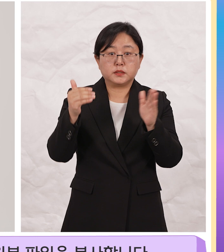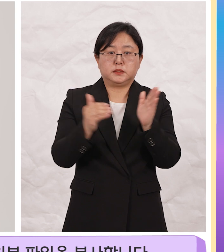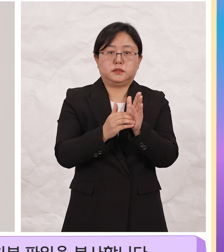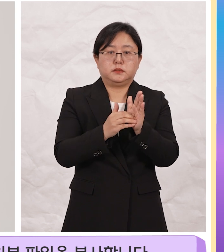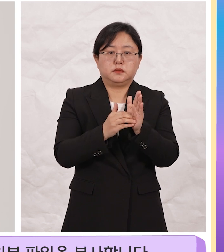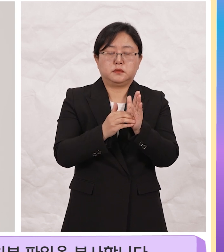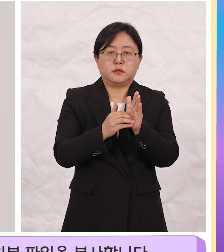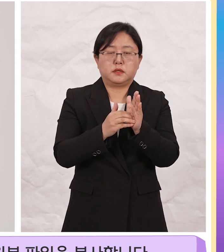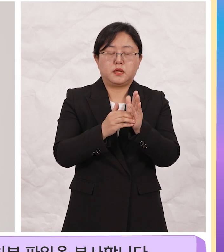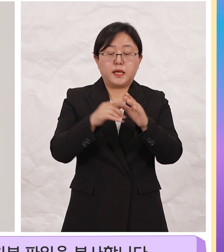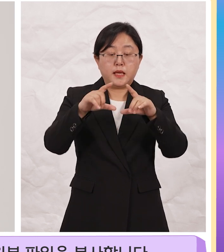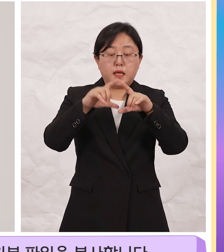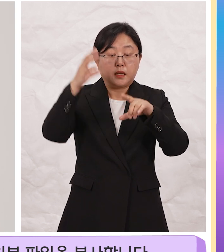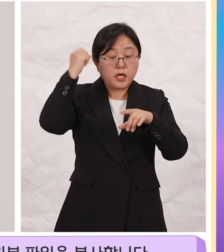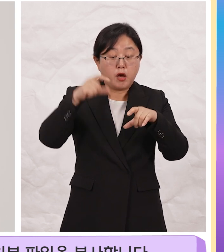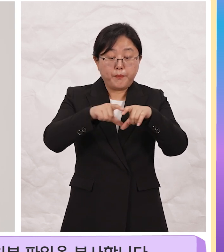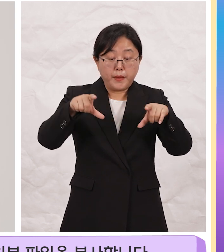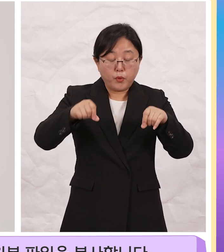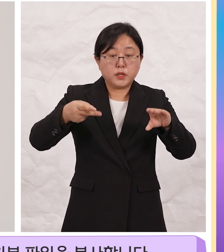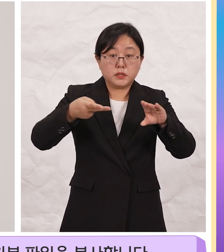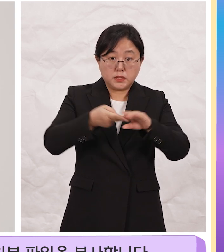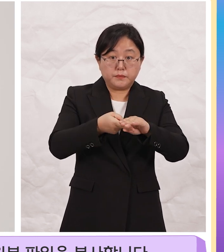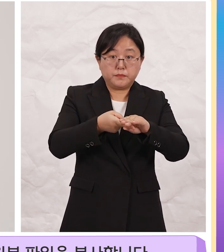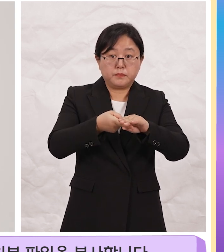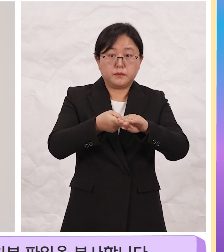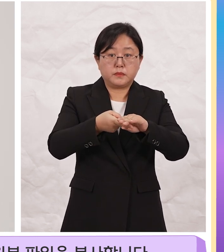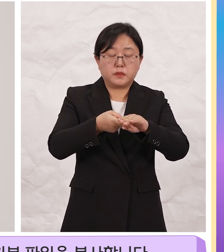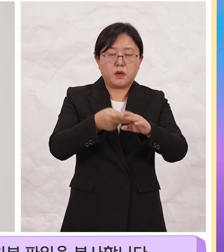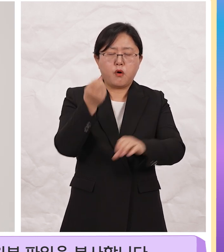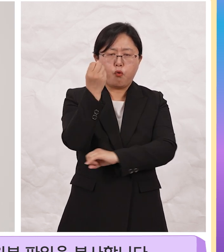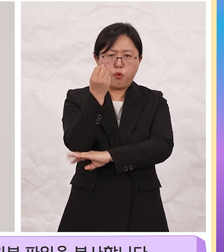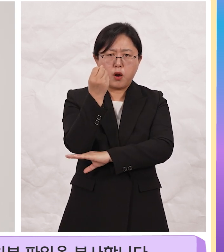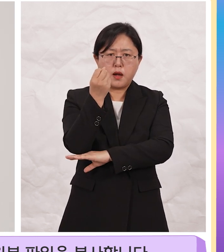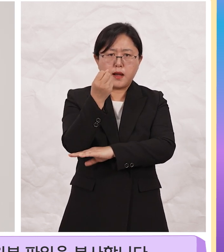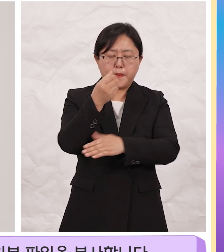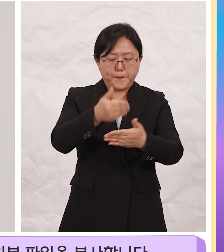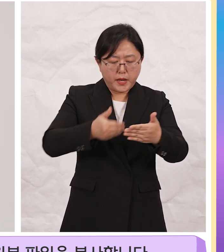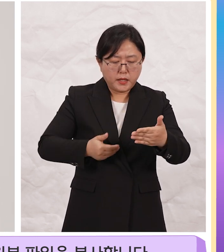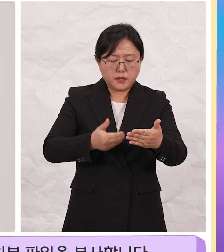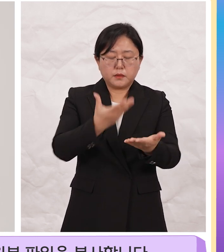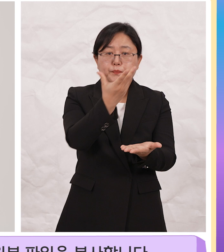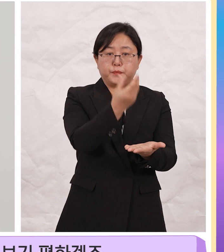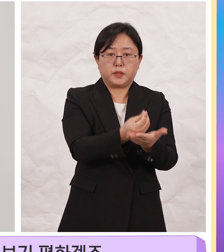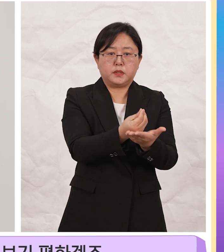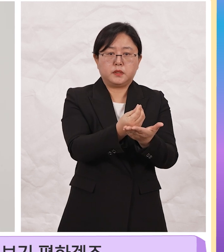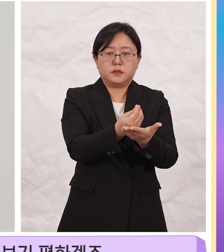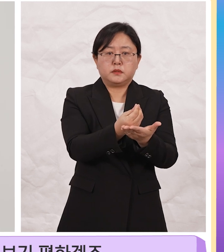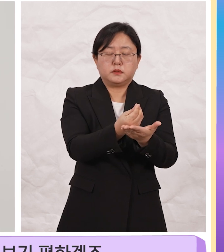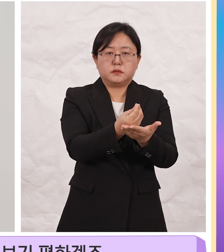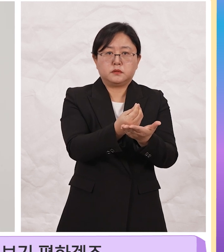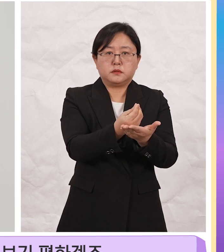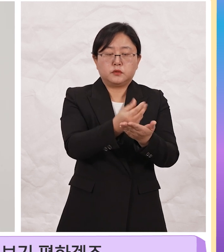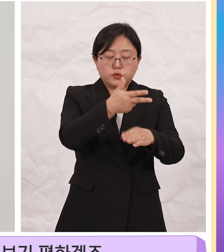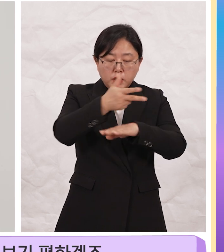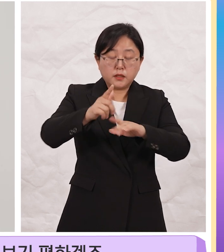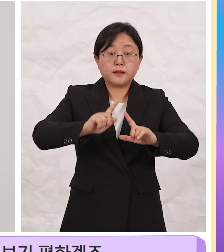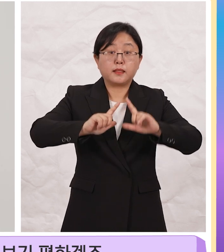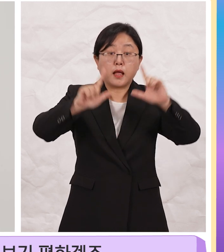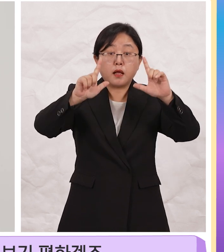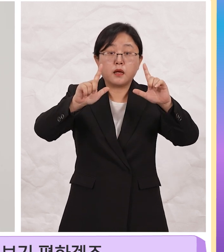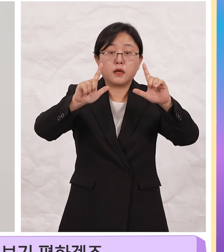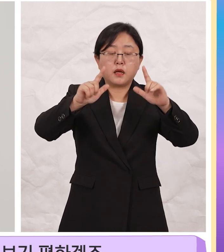촬영을 마치고 메모리 칩을 컴퓨터에 연결하여 원본 파일을 컴퓨터에 복사합니다. 이때